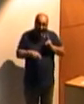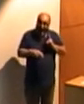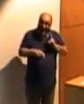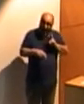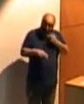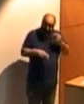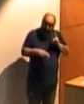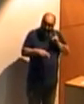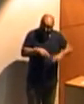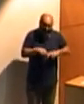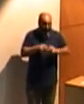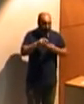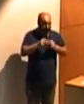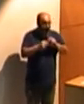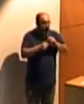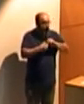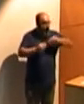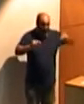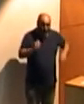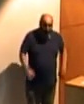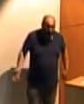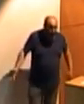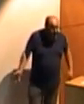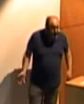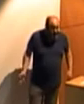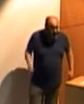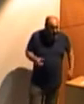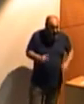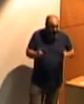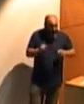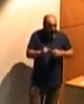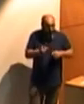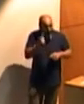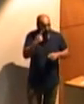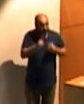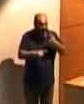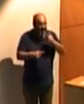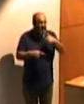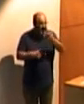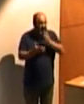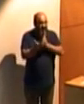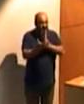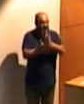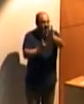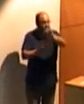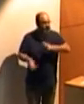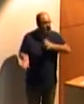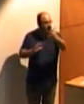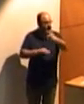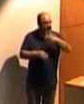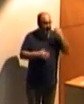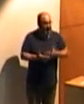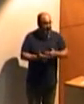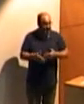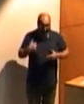important c'est la voyez l'idée du transhumanisme aussi c'est le fil rouge dont je vous ai parlé tout à l'heure c'est à